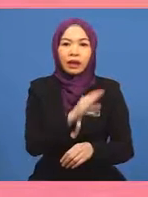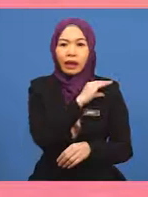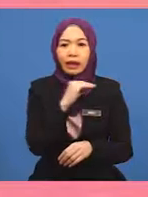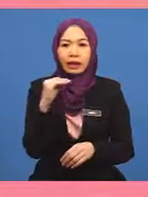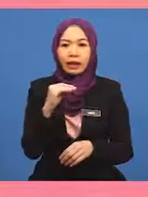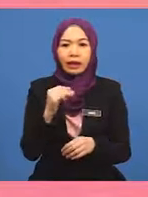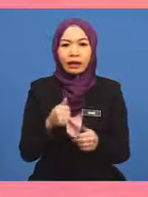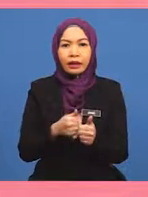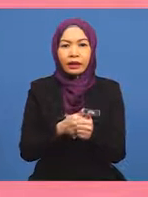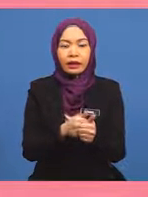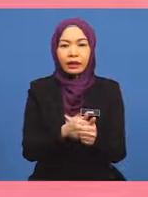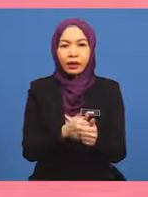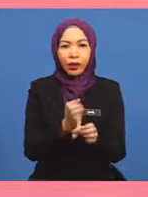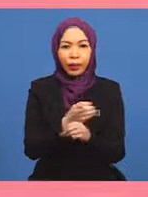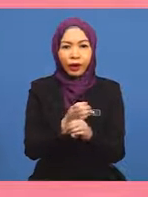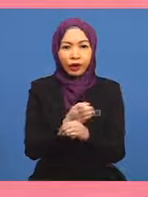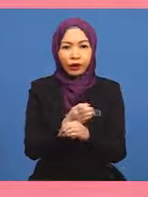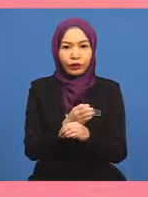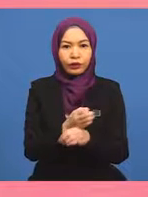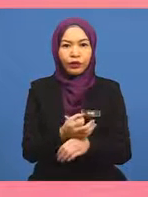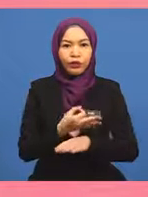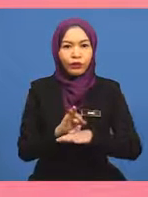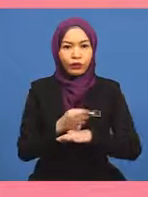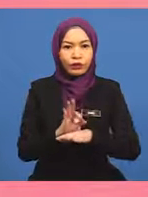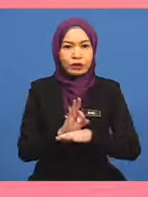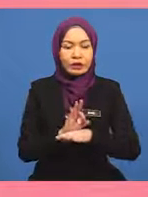mengikut bentuk, function follow form.